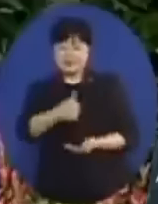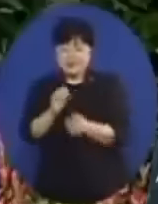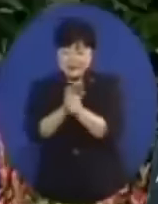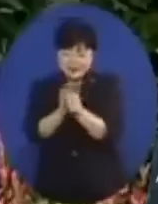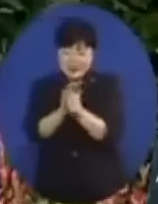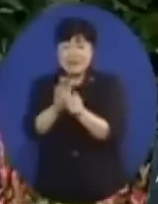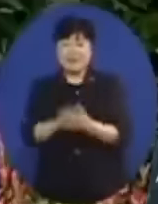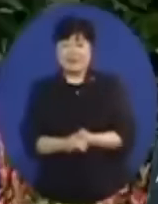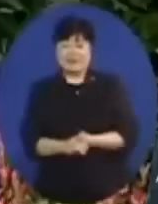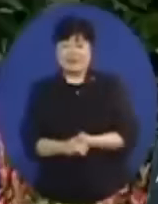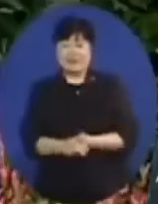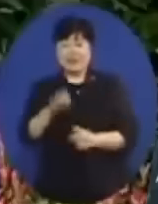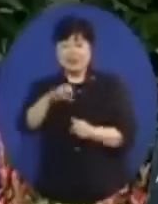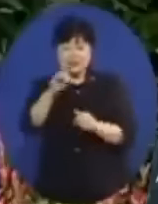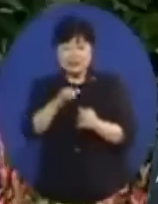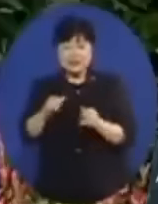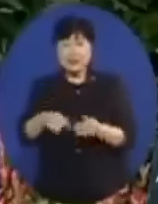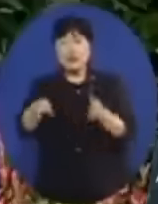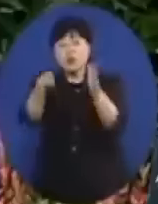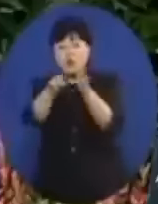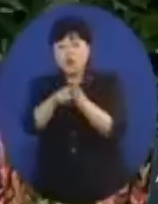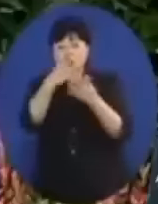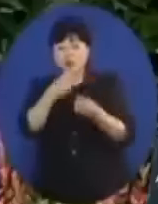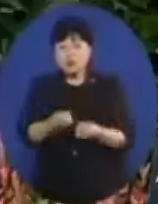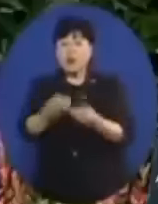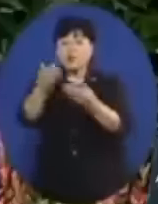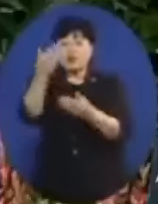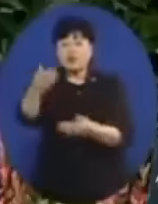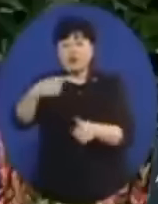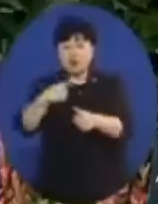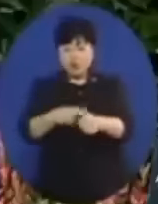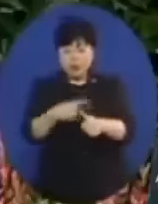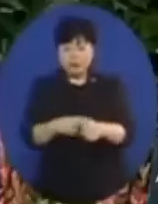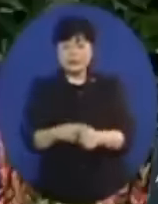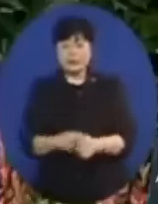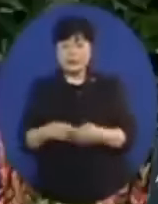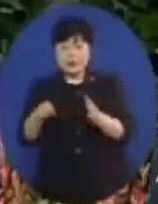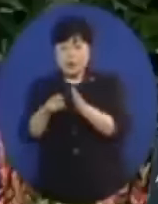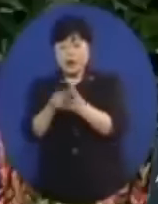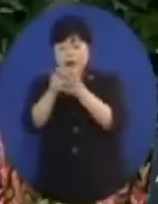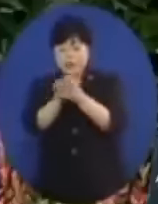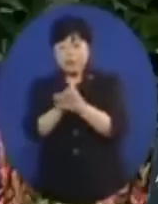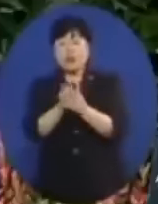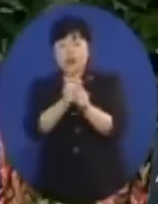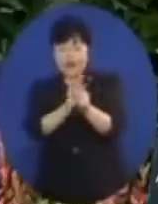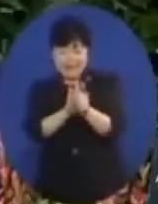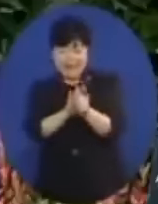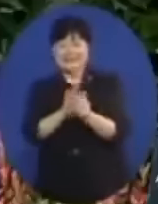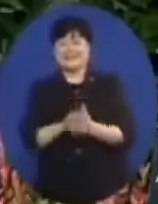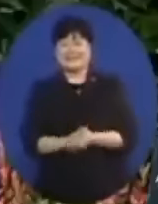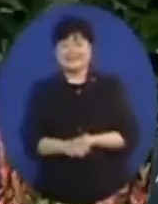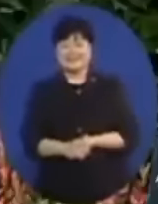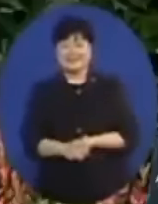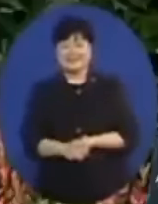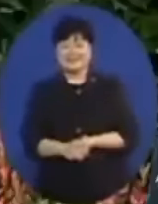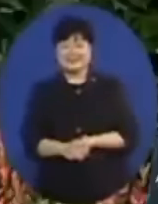선대하며 너희를 저주하는 자를 위하여 축복하며 너희를 모욕하는 자를 위하여 기도하라.